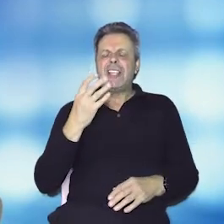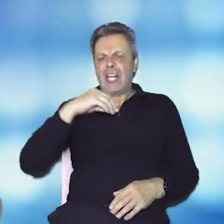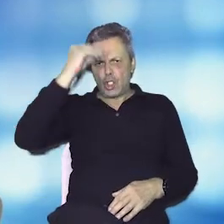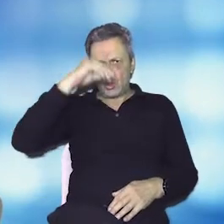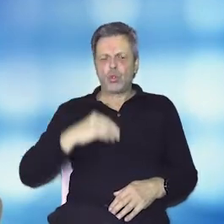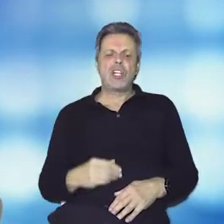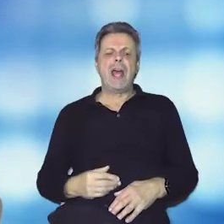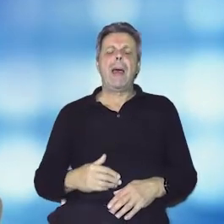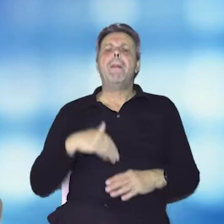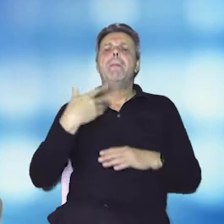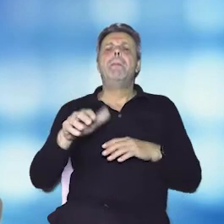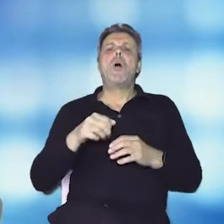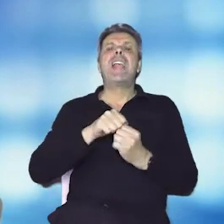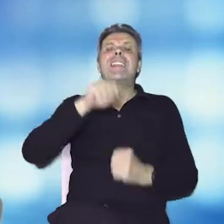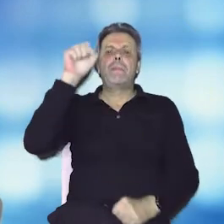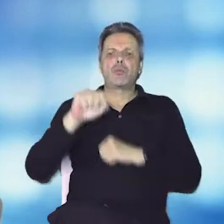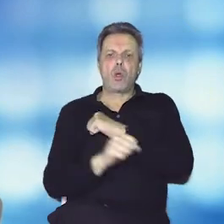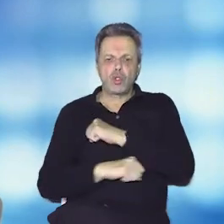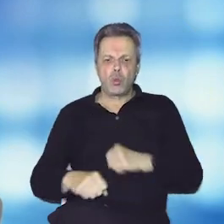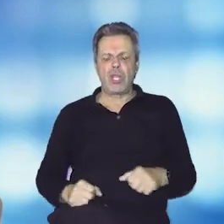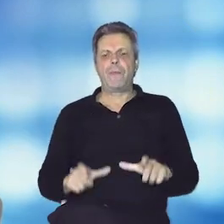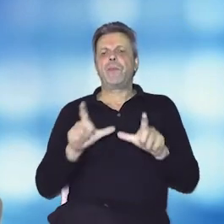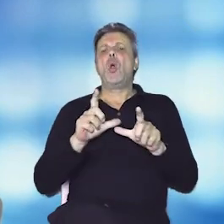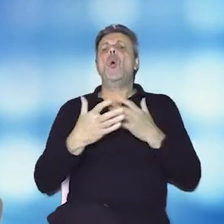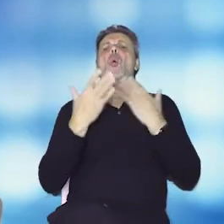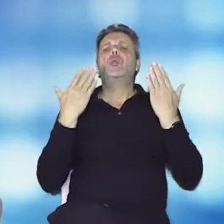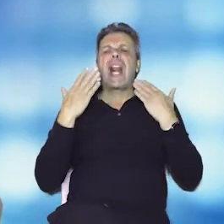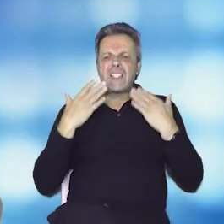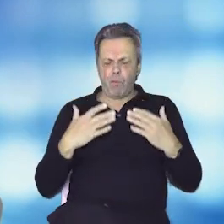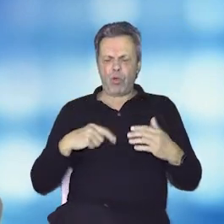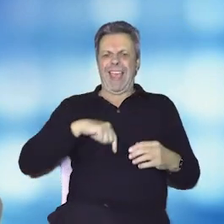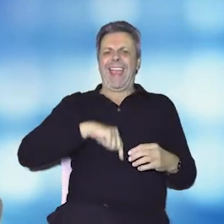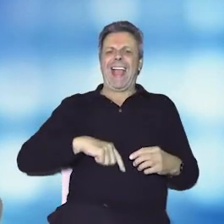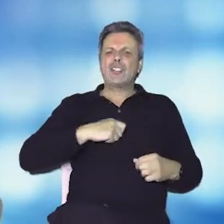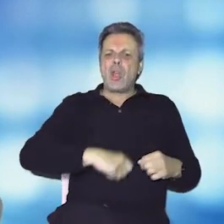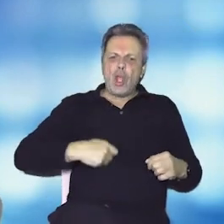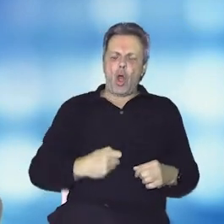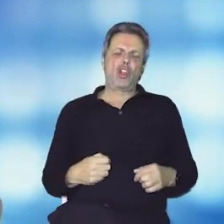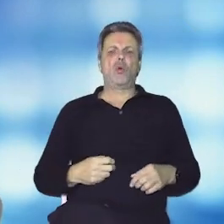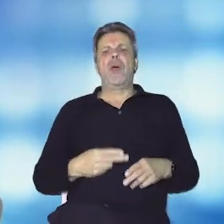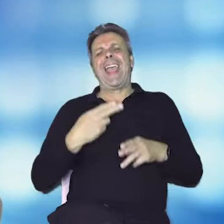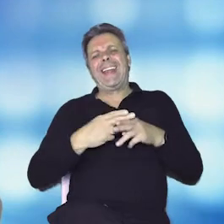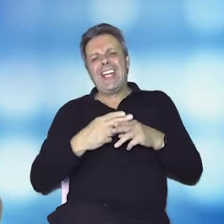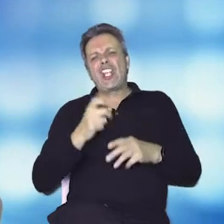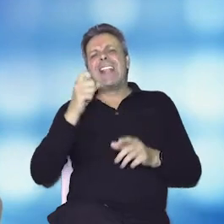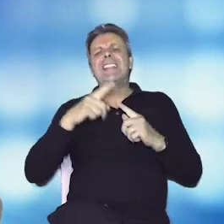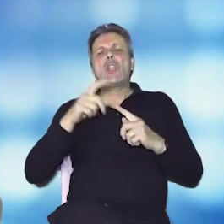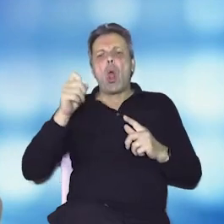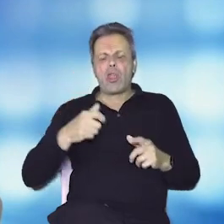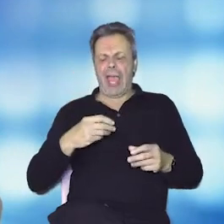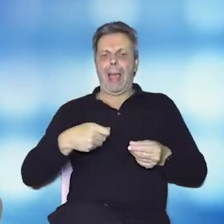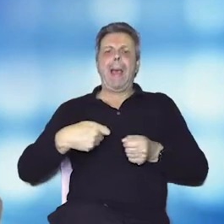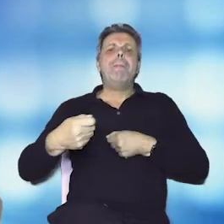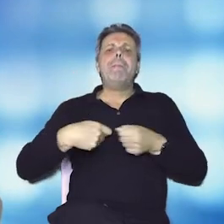stručna poslijediplomska studija, ultrazvuk u gastroenterologiji, klinička citologija, menadžment